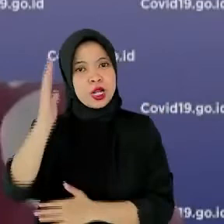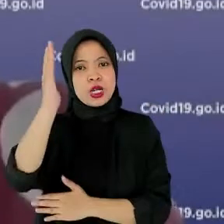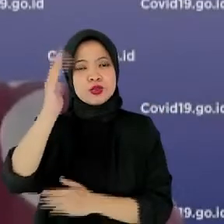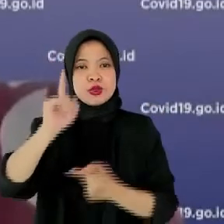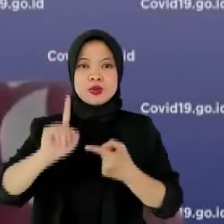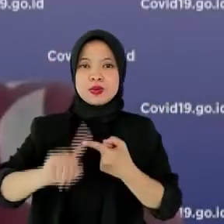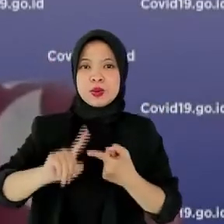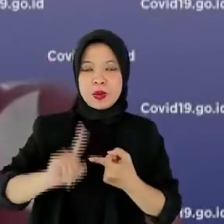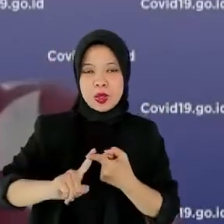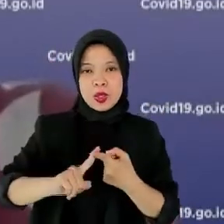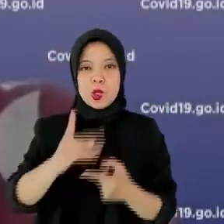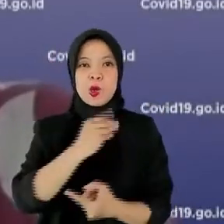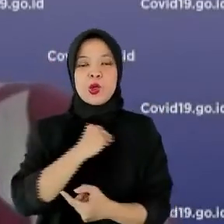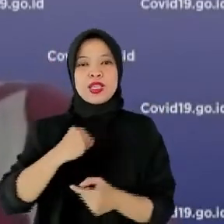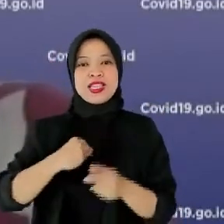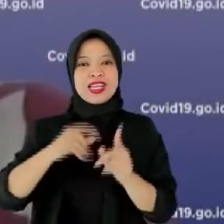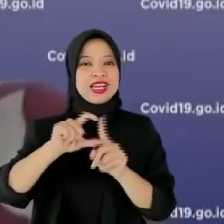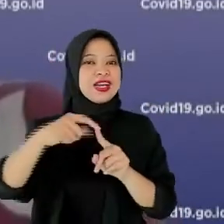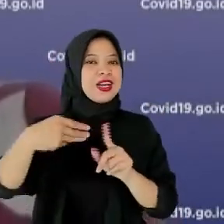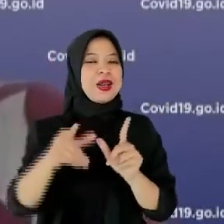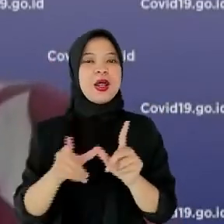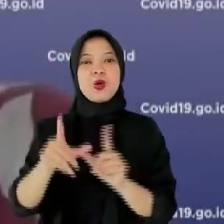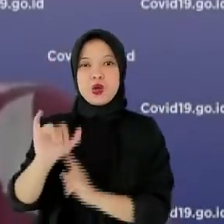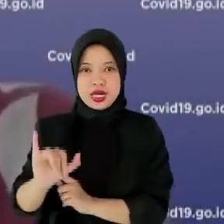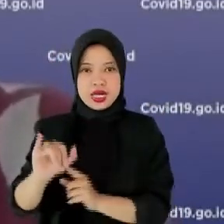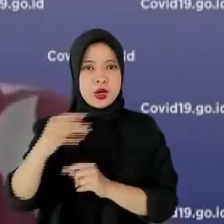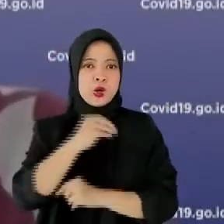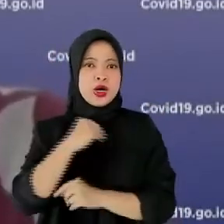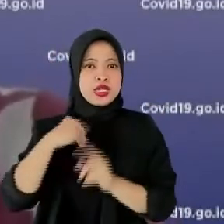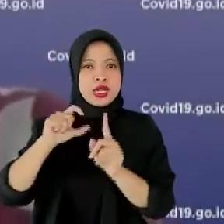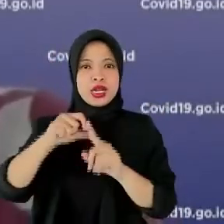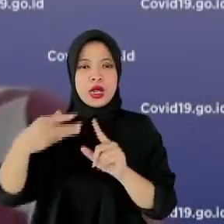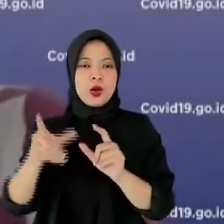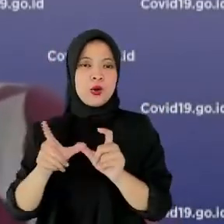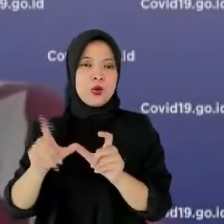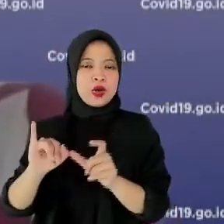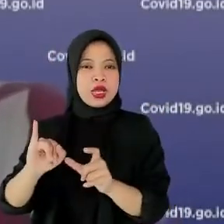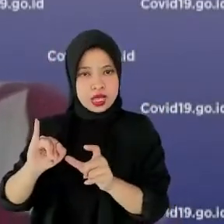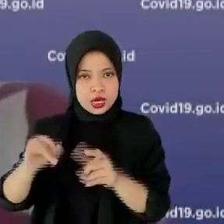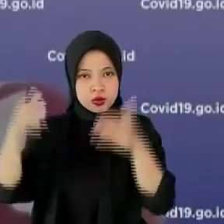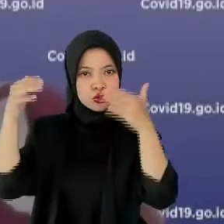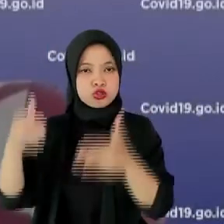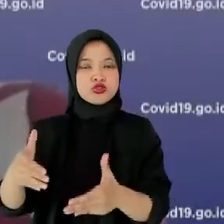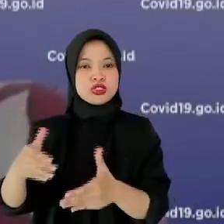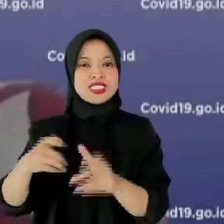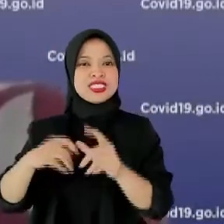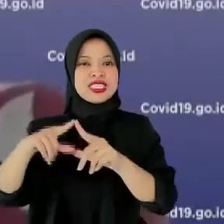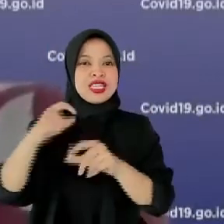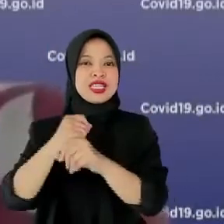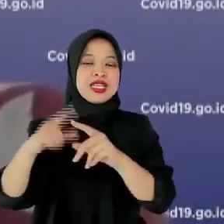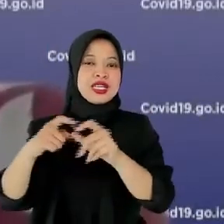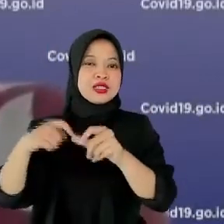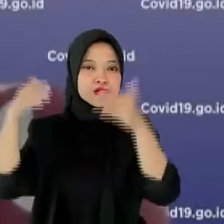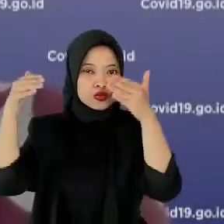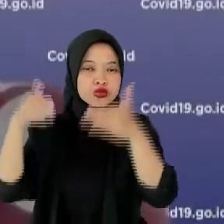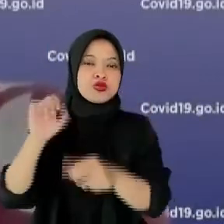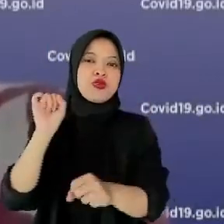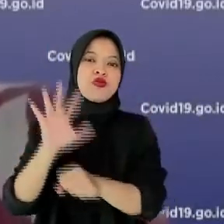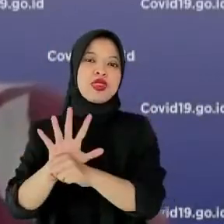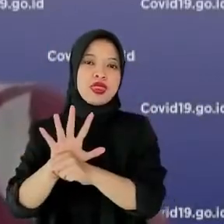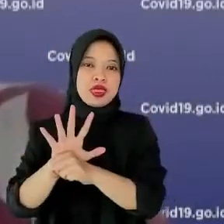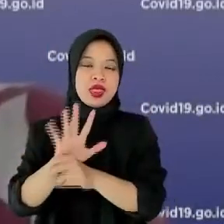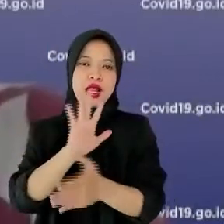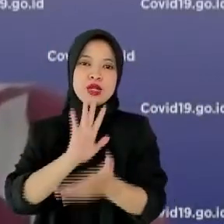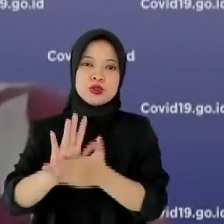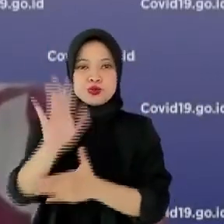kita adalah Dr. Dewi Nur Aisyah yang merupakan Ketua Bidang Data dan IT dari Satgas Penanganan